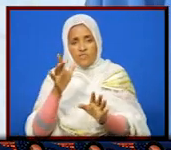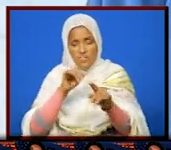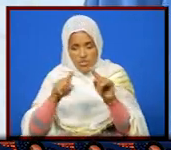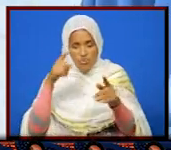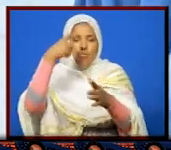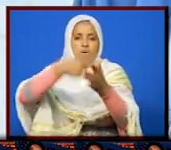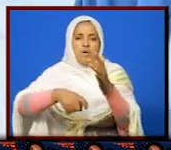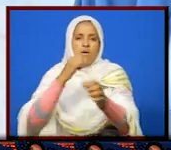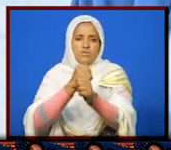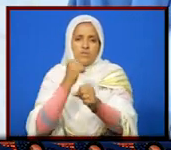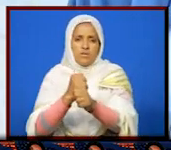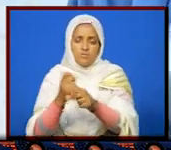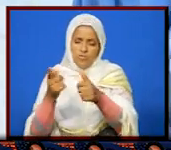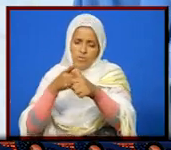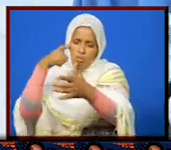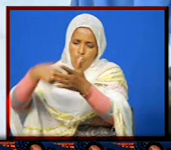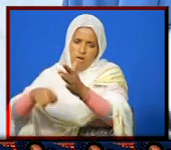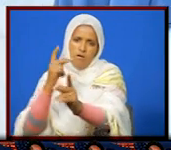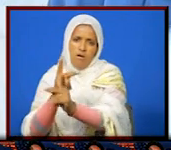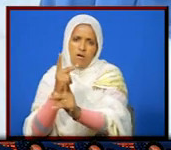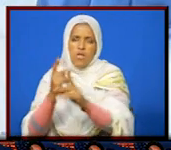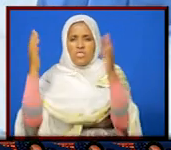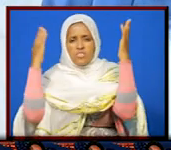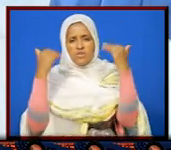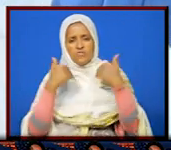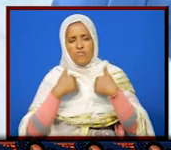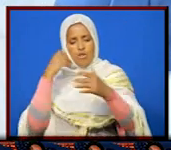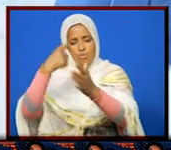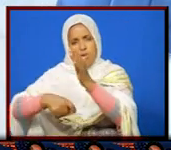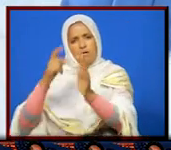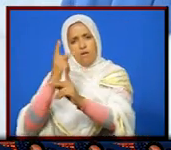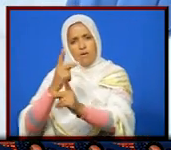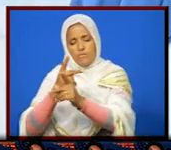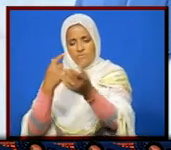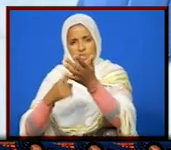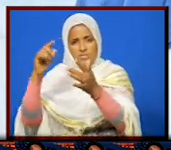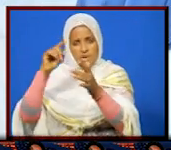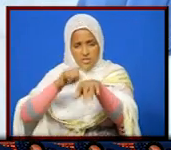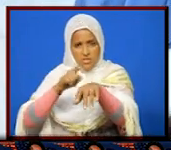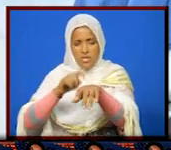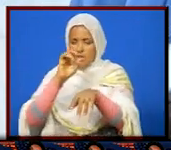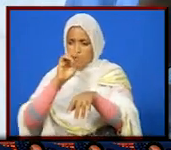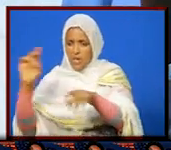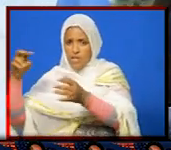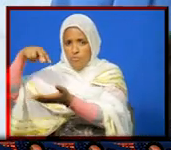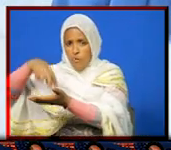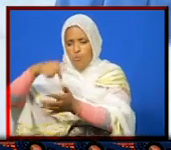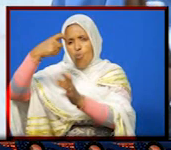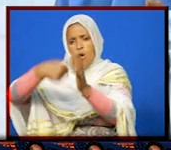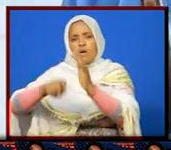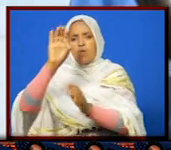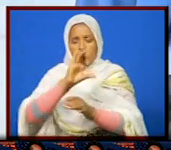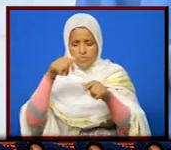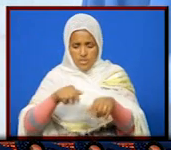ዋጋ አልተከፈለን፣ ዋጋ ነው የምንሰራው። እየሰራን ያለው ዋጋ የምንጠብቅበት ተስፋ ያለን በዛን ጊዜ በቀኝ የሚያቆም ዋጋ ፍለጋ